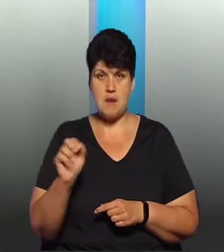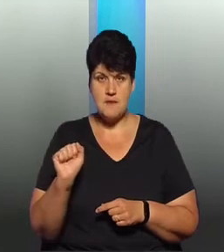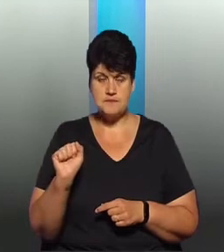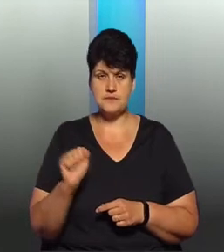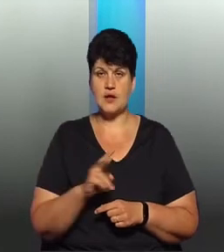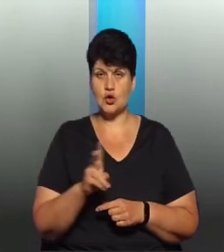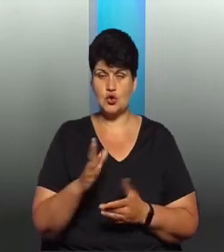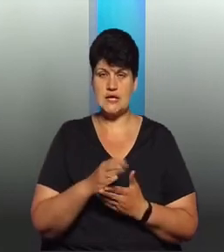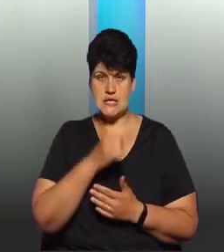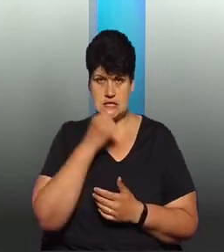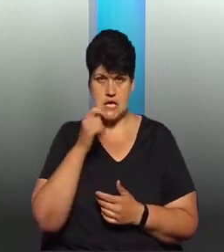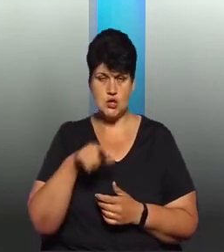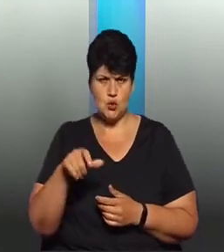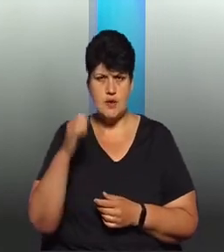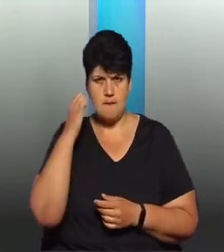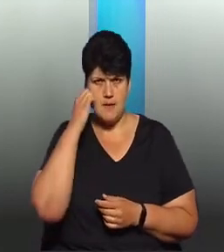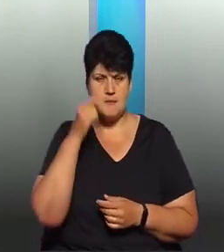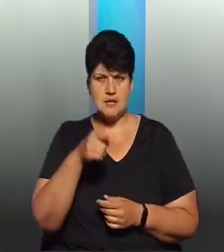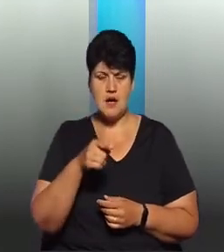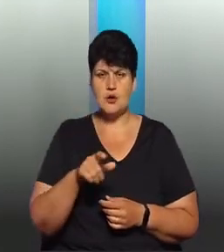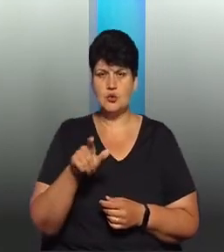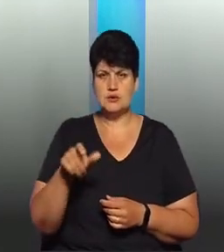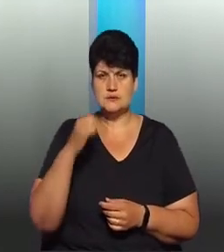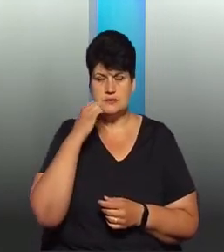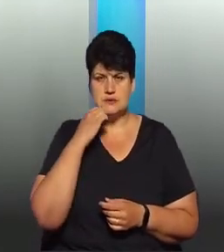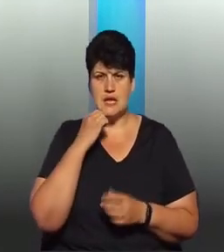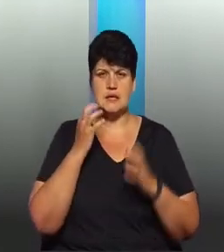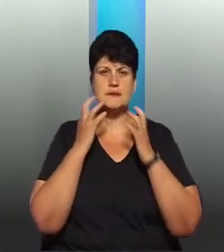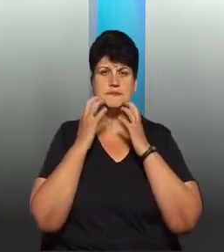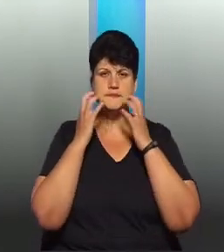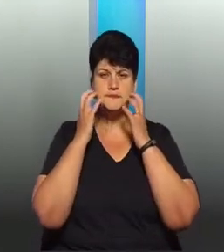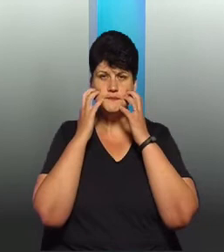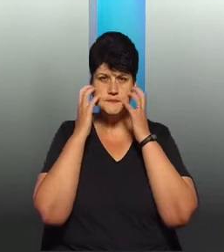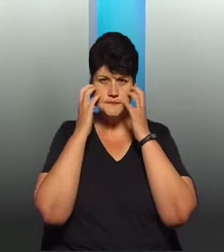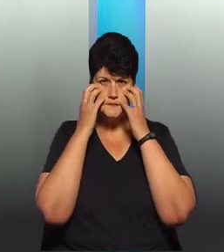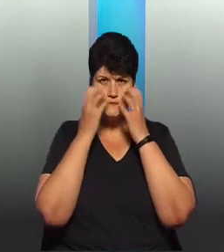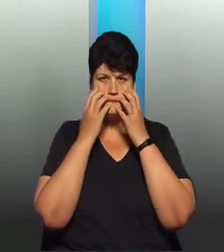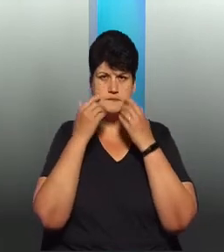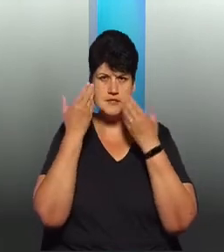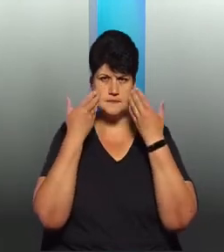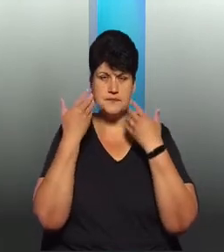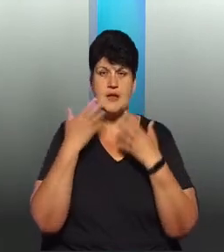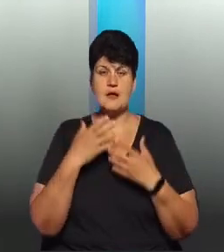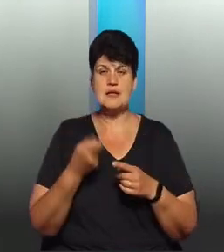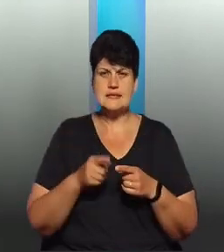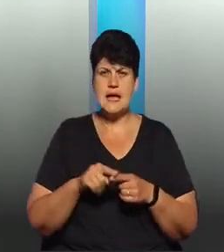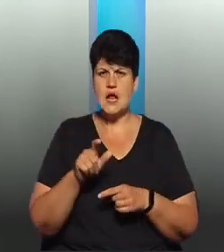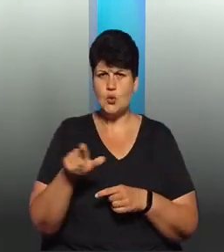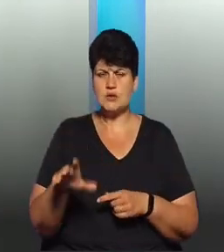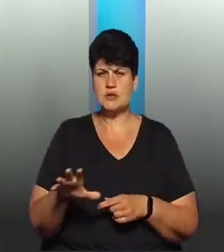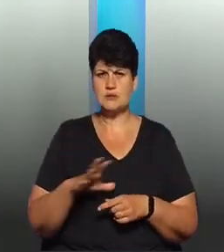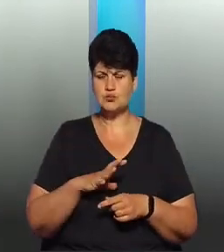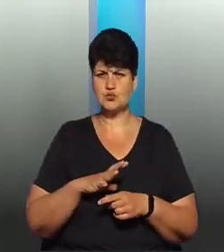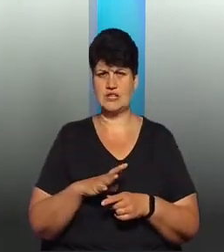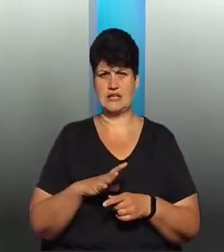пам'ятаєте людей старшого покоління, у яких на обличчі були такі шрами. Ці люди, які перенесли натуральну віспу і залишилися живі.